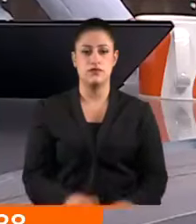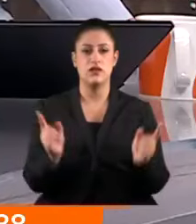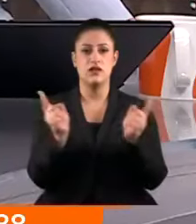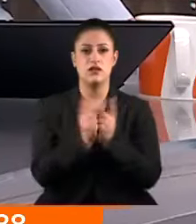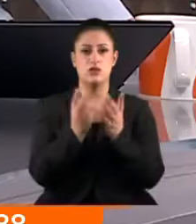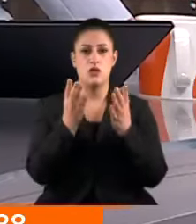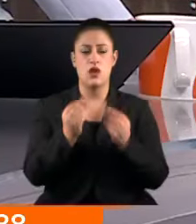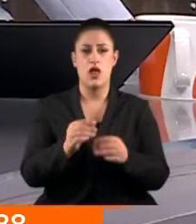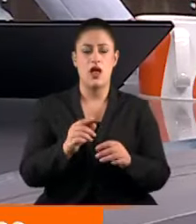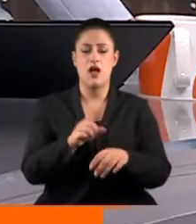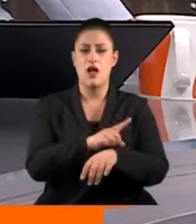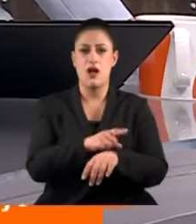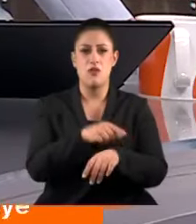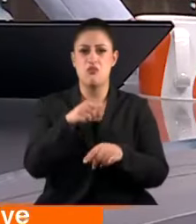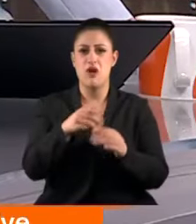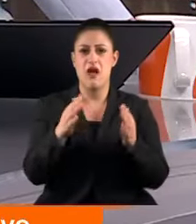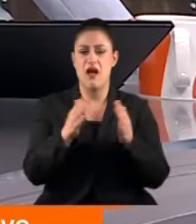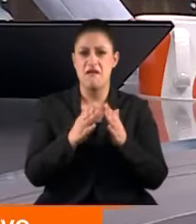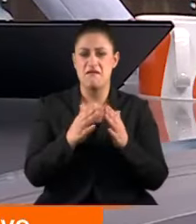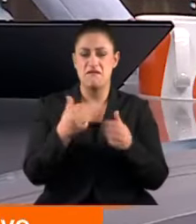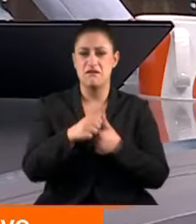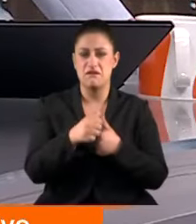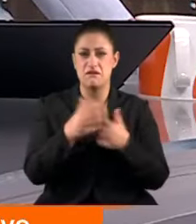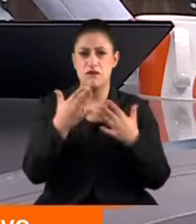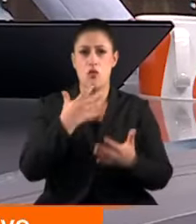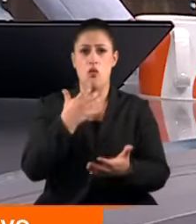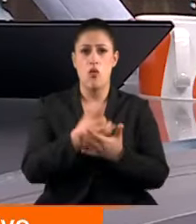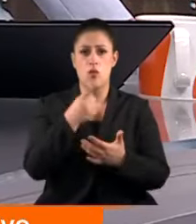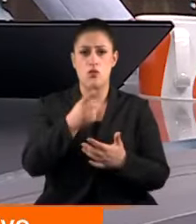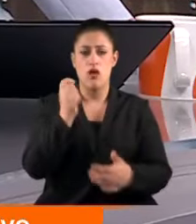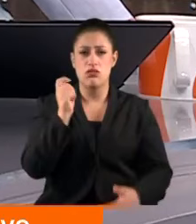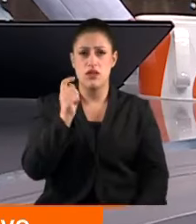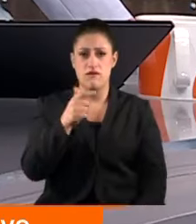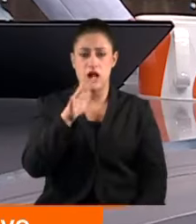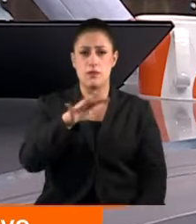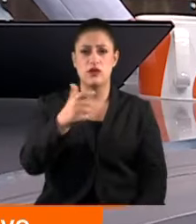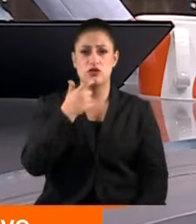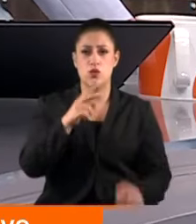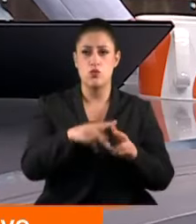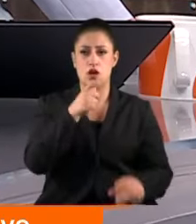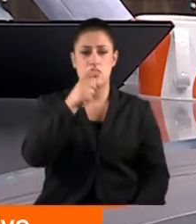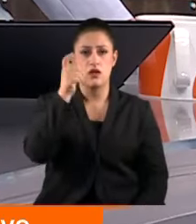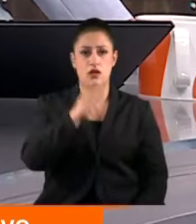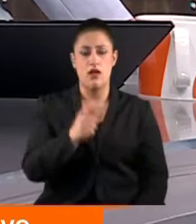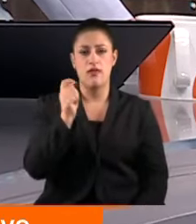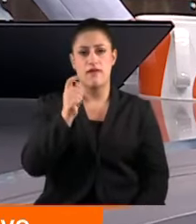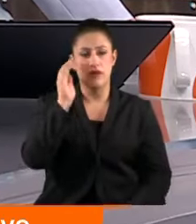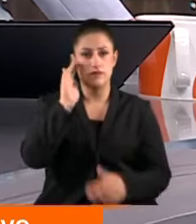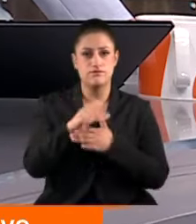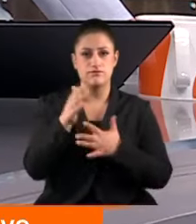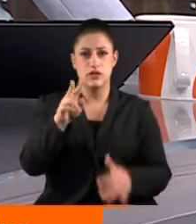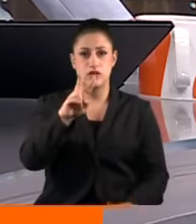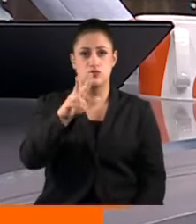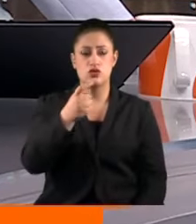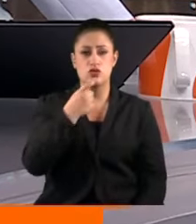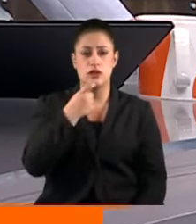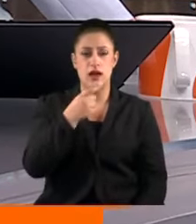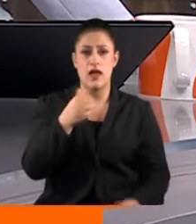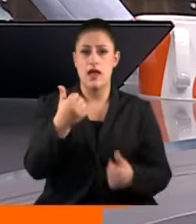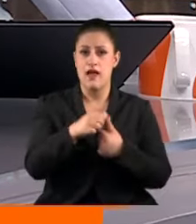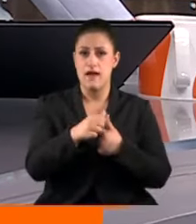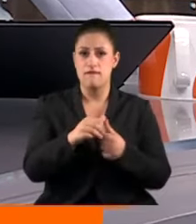Kısa süren evlilikler, ömür boyu süren nafaka ödemeleri. 55 yaşındaki Murat Erdem de nafaka mağdurlarından biri. 23 yıl süren